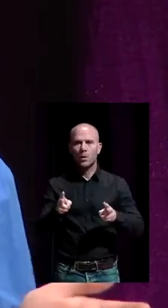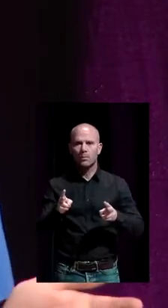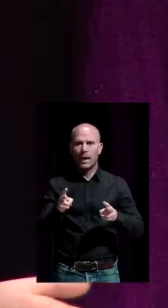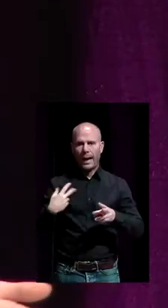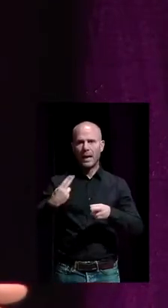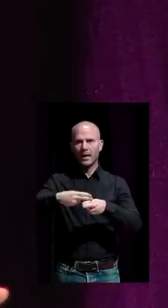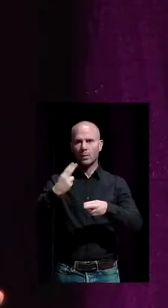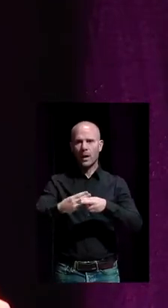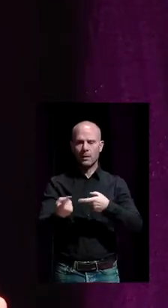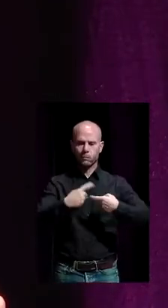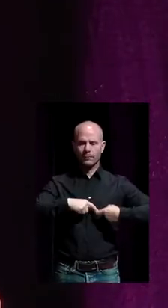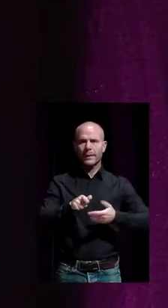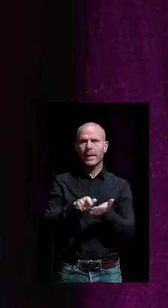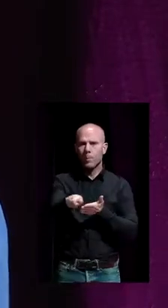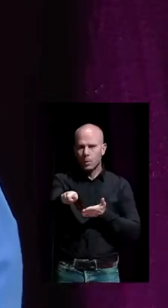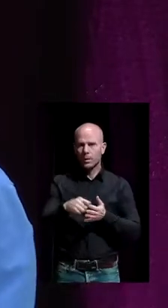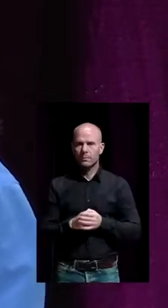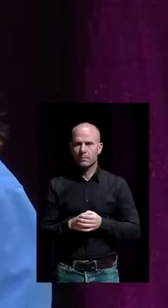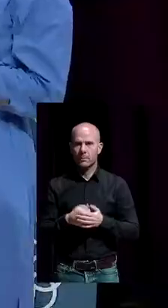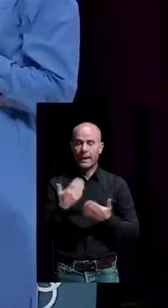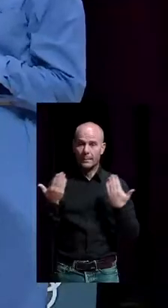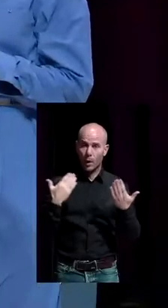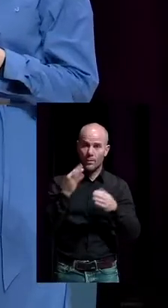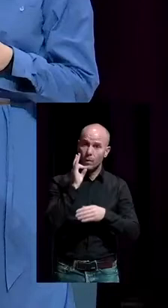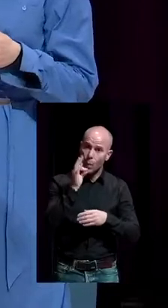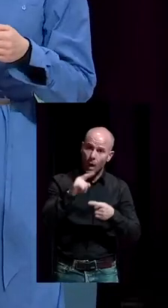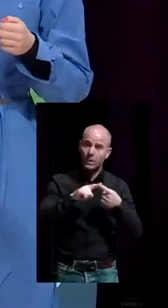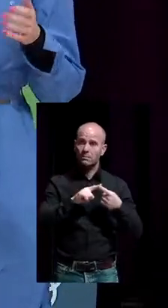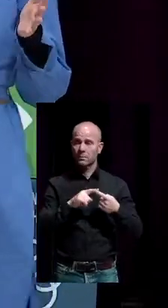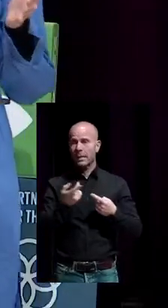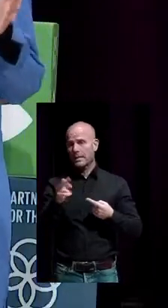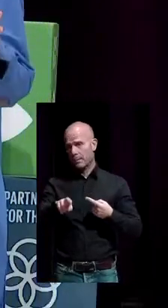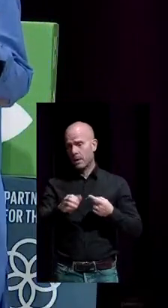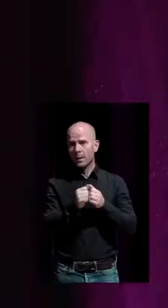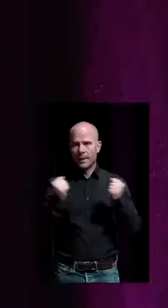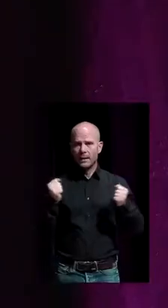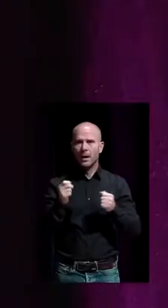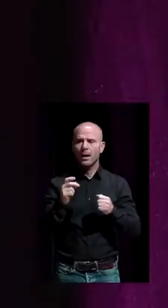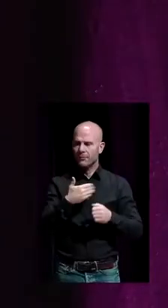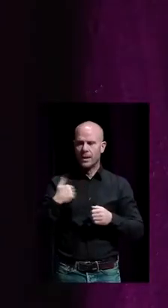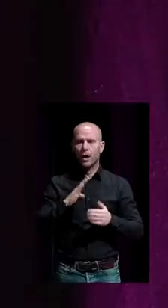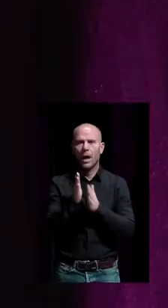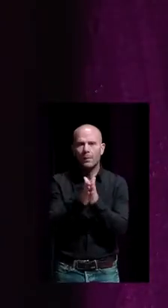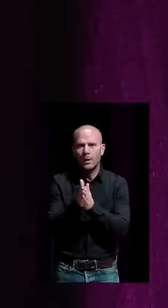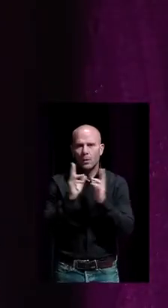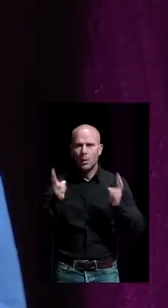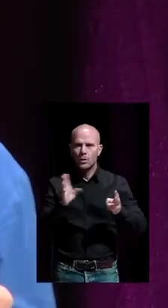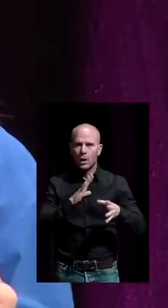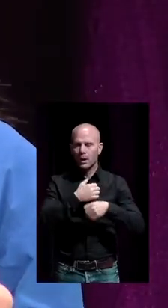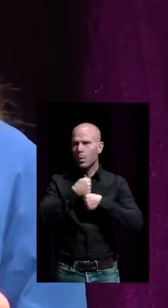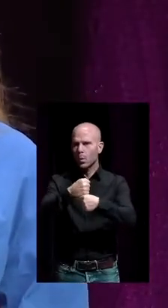aktuella för den här rapporten. Så som klimatfrågan, men också ambitionen att nå en